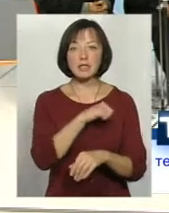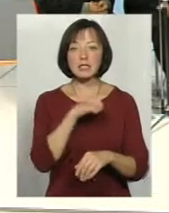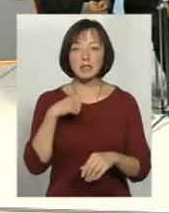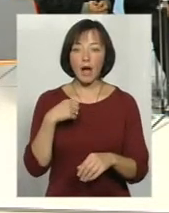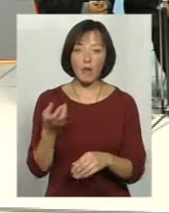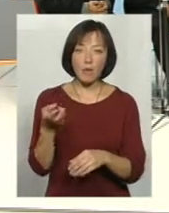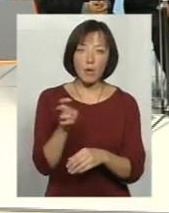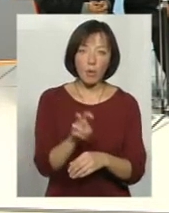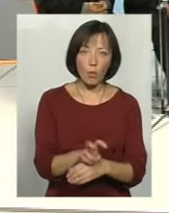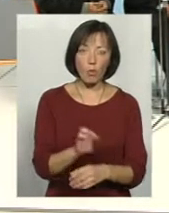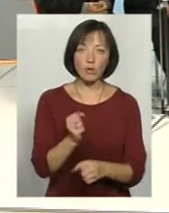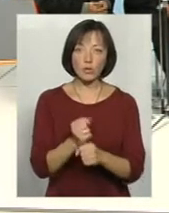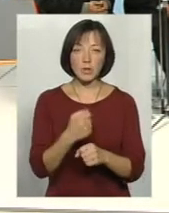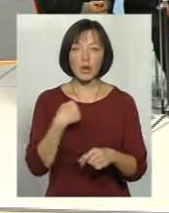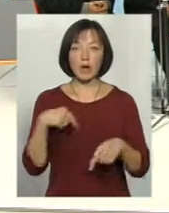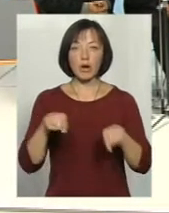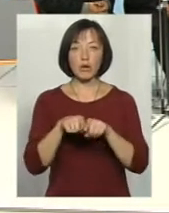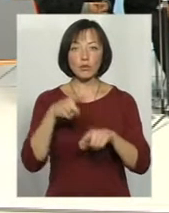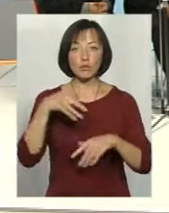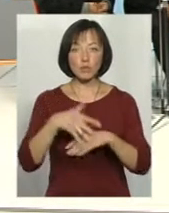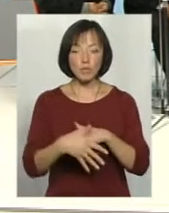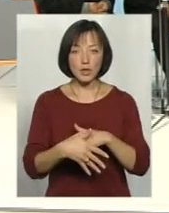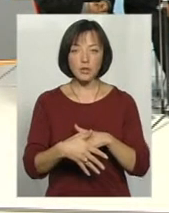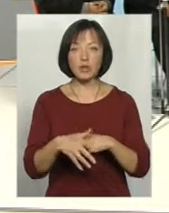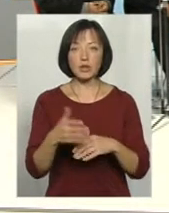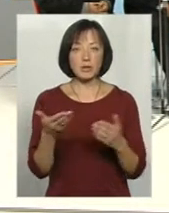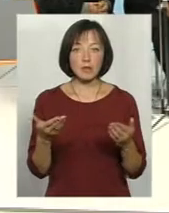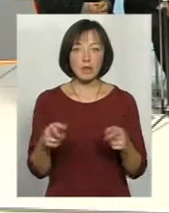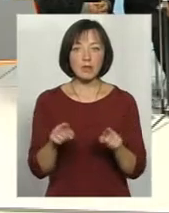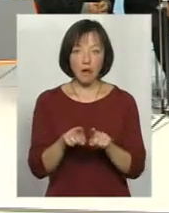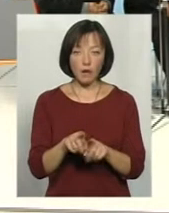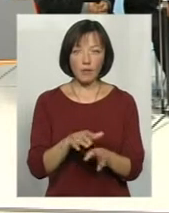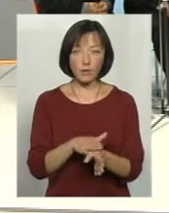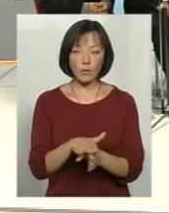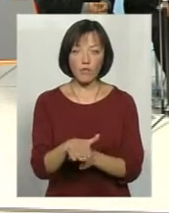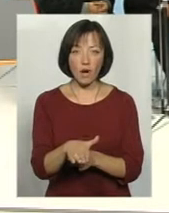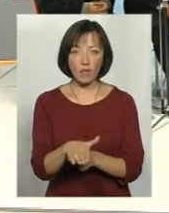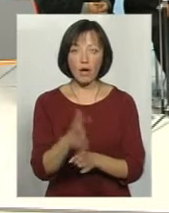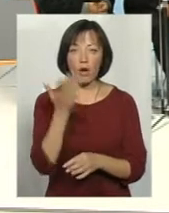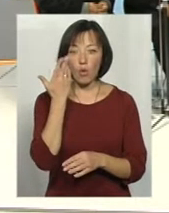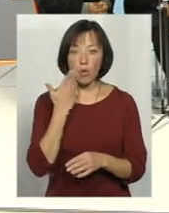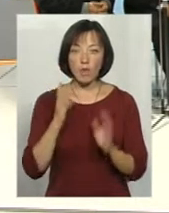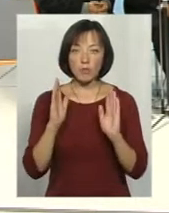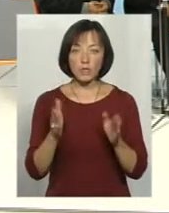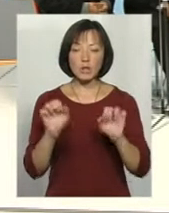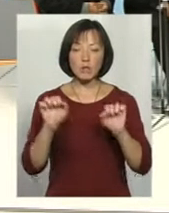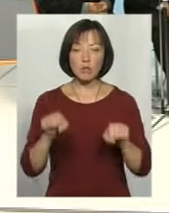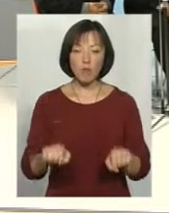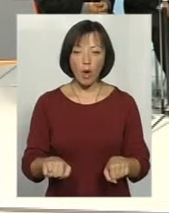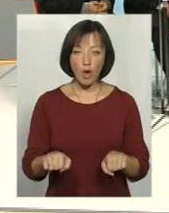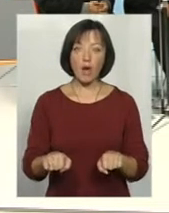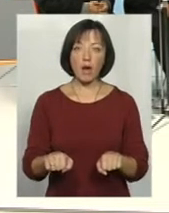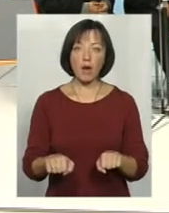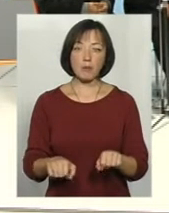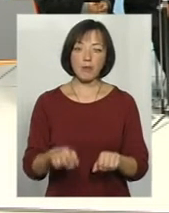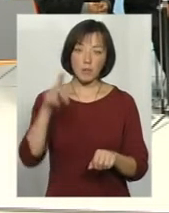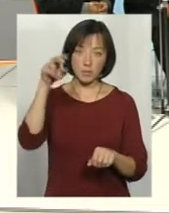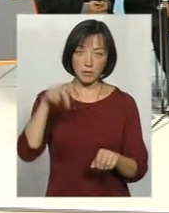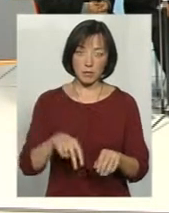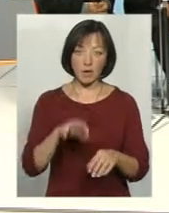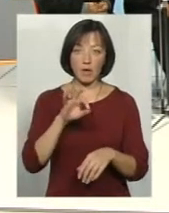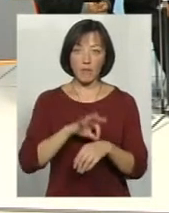йдуть, ну, роблять, я так розумію, швидше за все воно так десь відбувається. Коли буде змога пересуватися хворим, вони